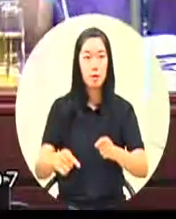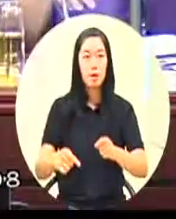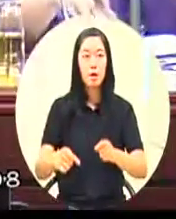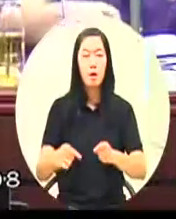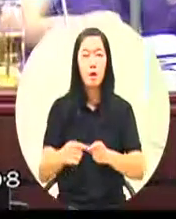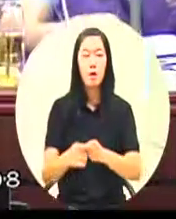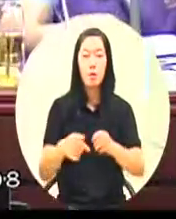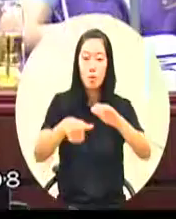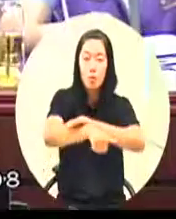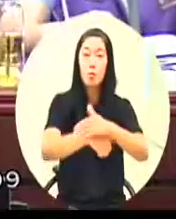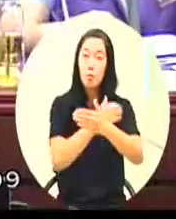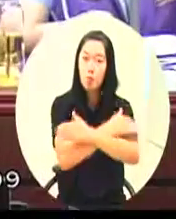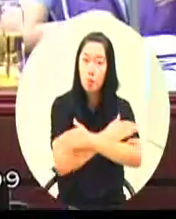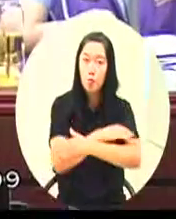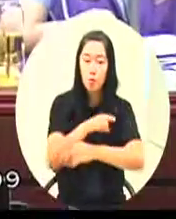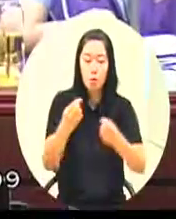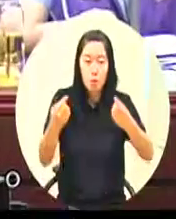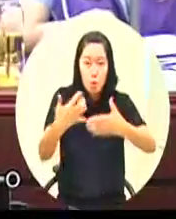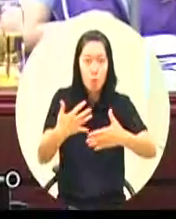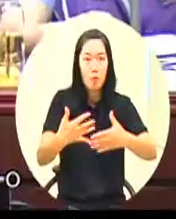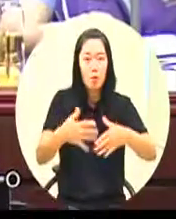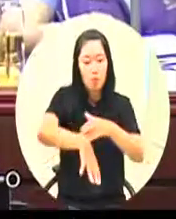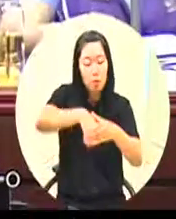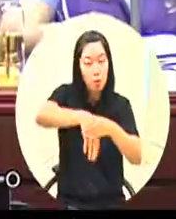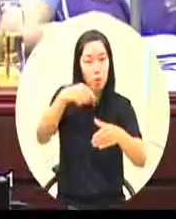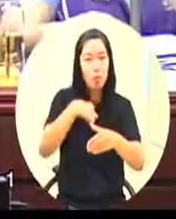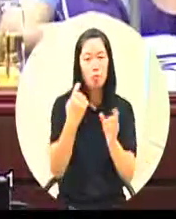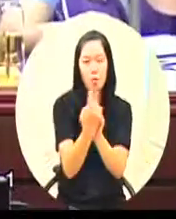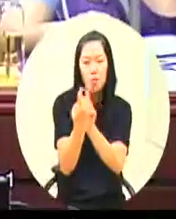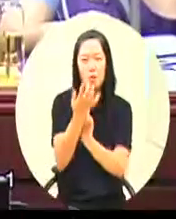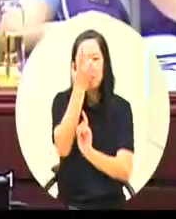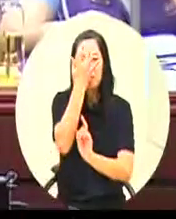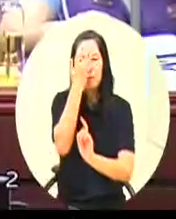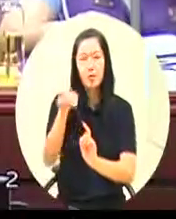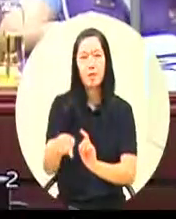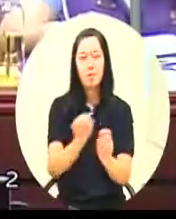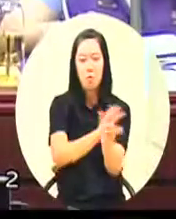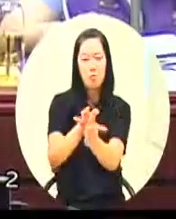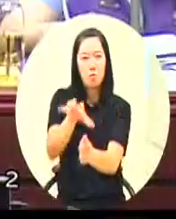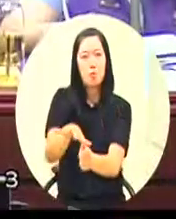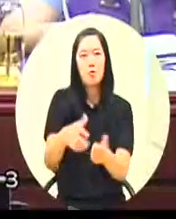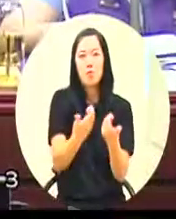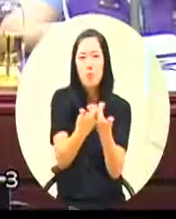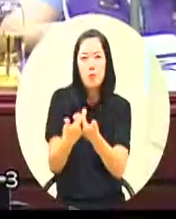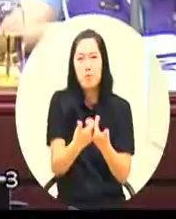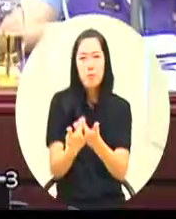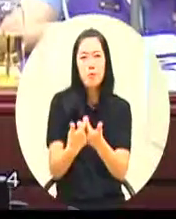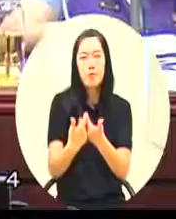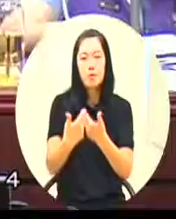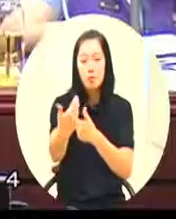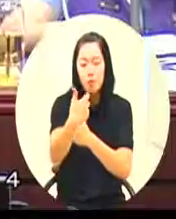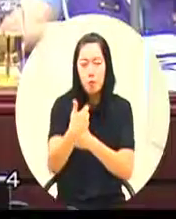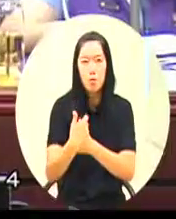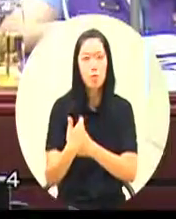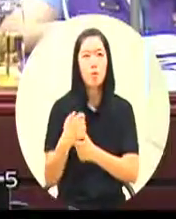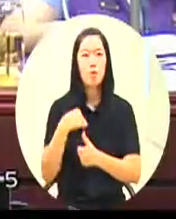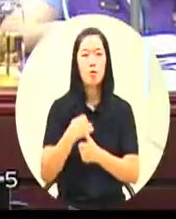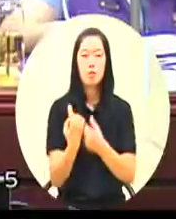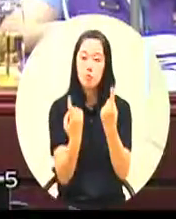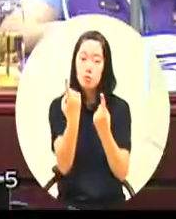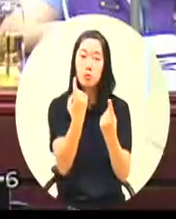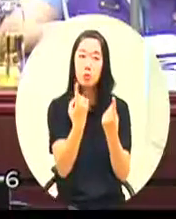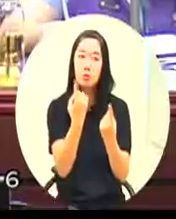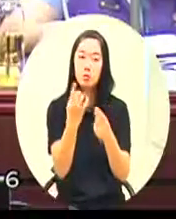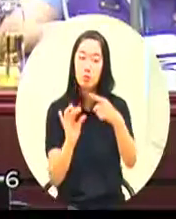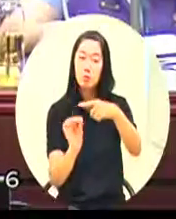签的时候，我们都遇到同样的问题。 啊、 每个服务处大概都挤爆了，都是我看那个比例哦，大概比例都是在20%左右，